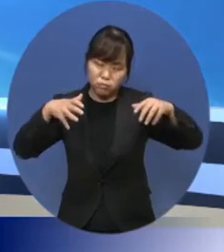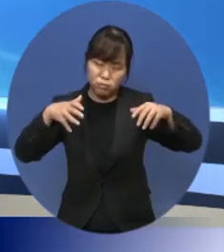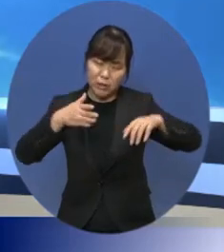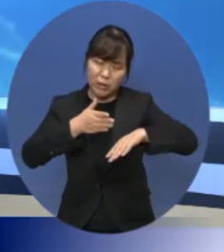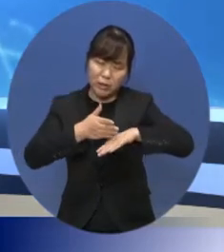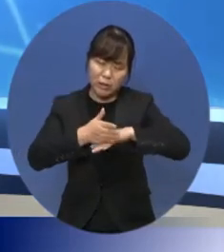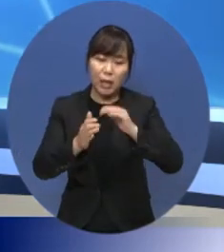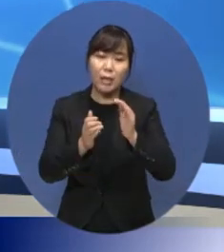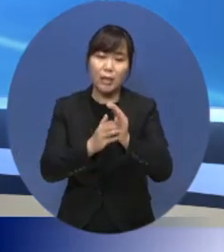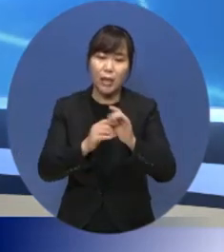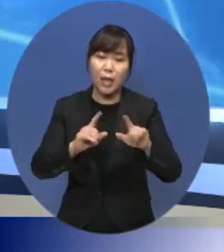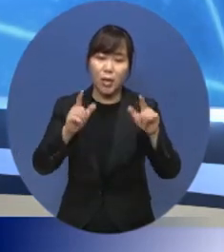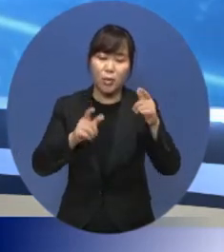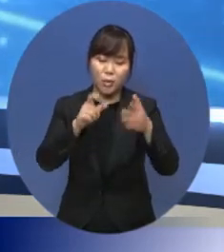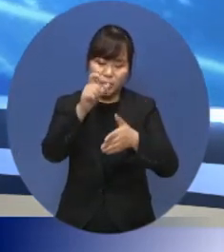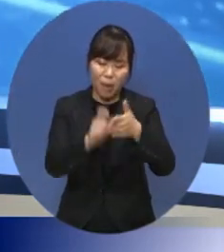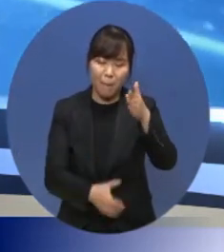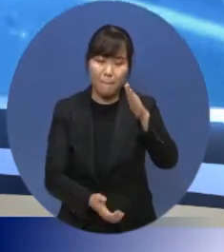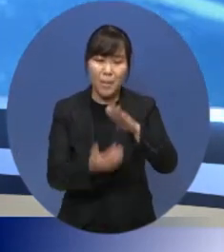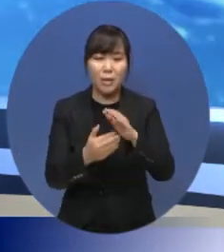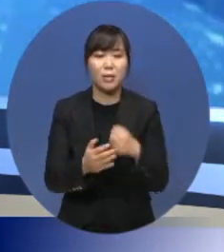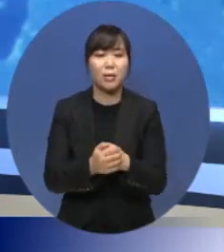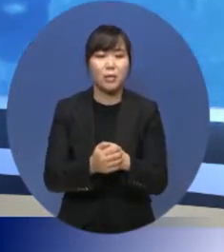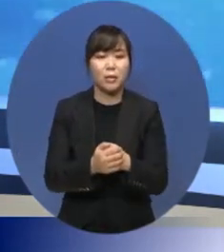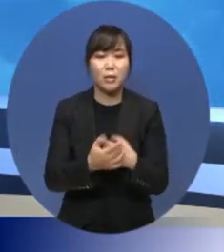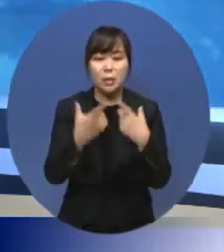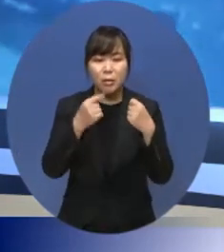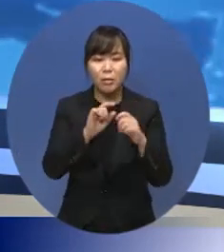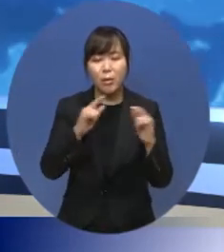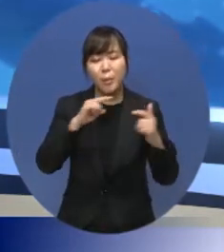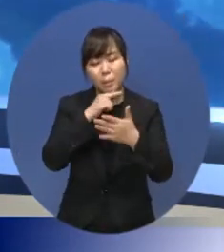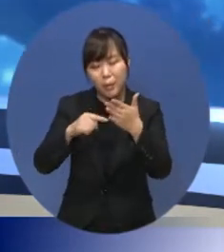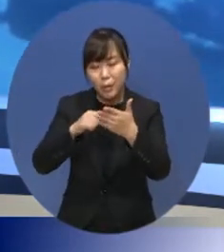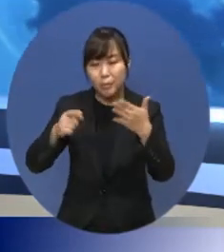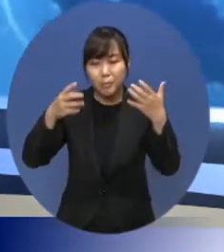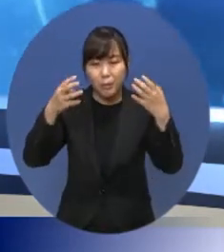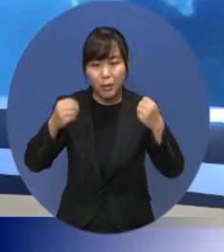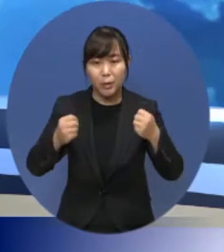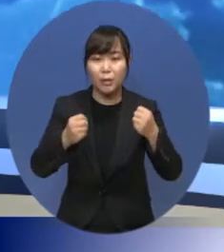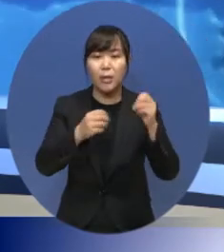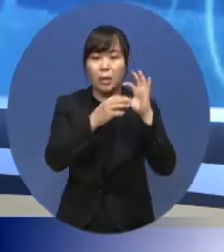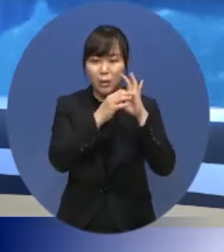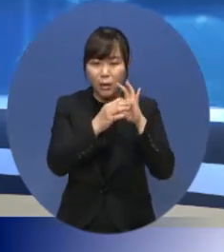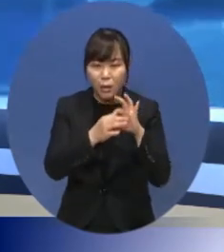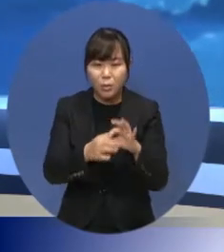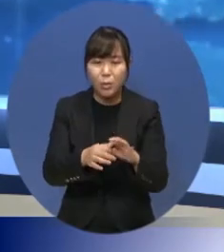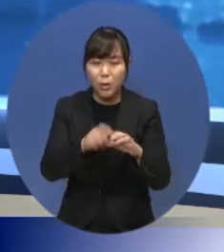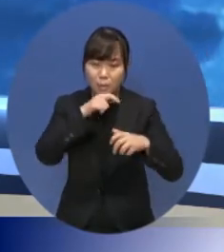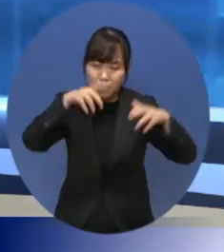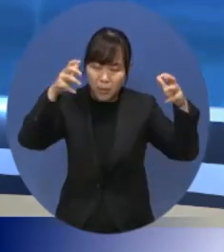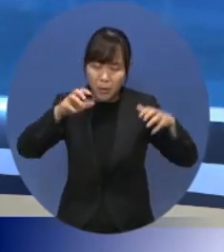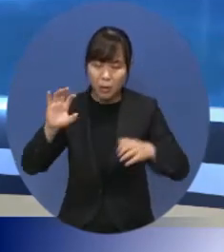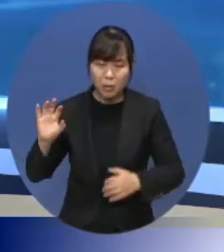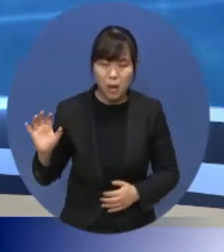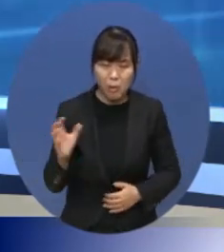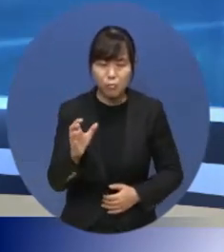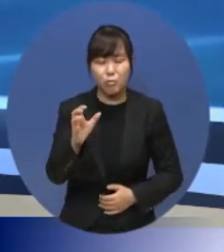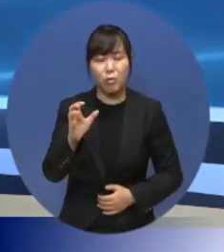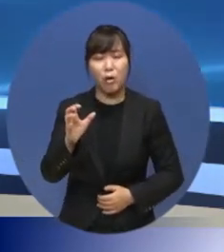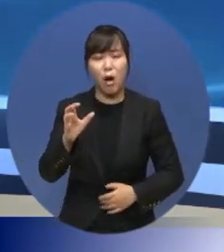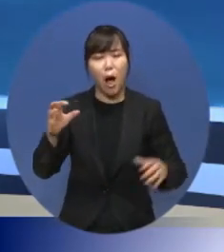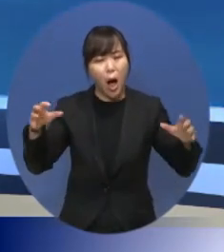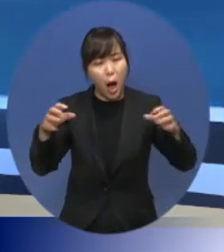늦게 끝난 해로 기록되었습니다 이에 따라 여러 피해도 속출했다 인데요 계속해서 b 소식과 태풍 소식까지